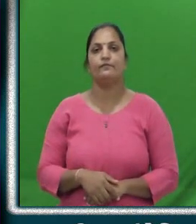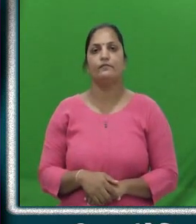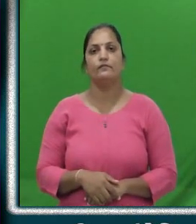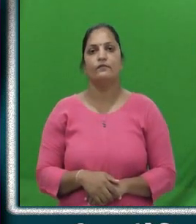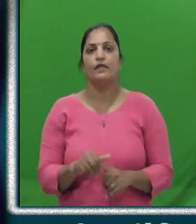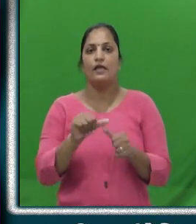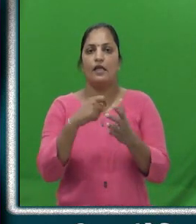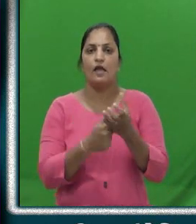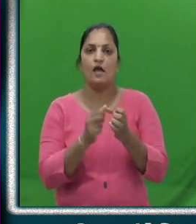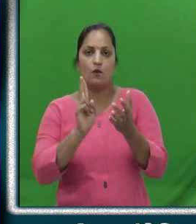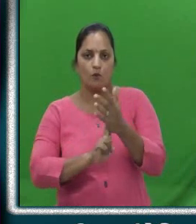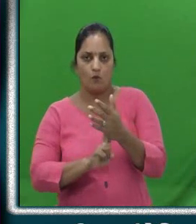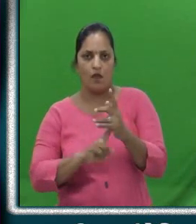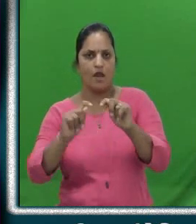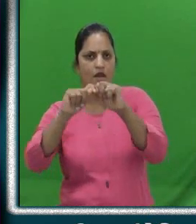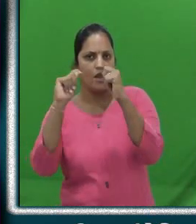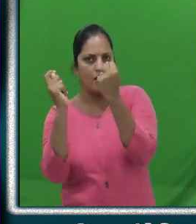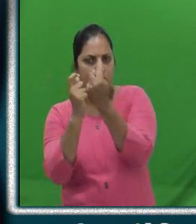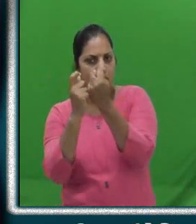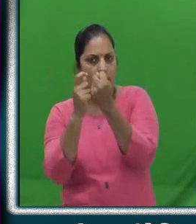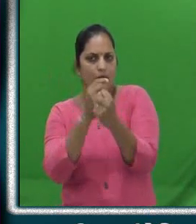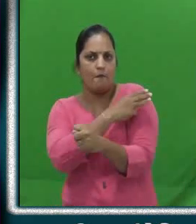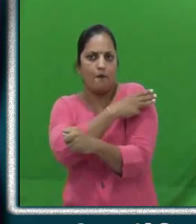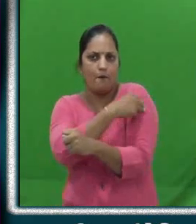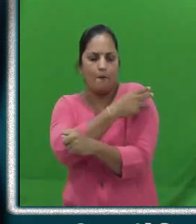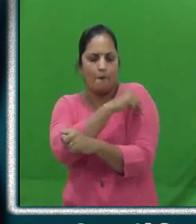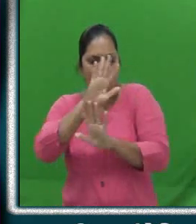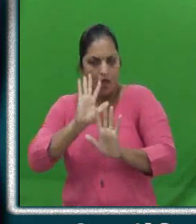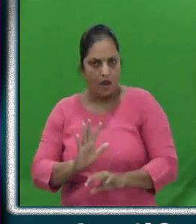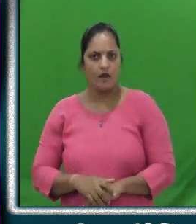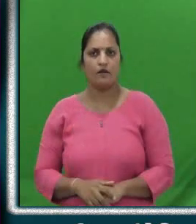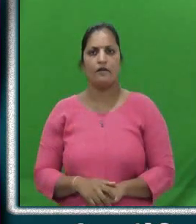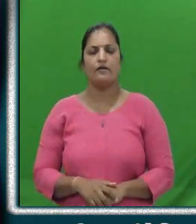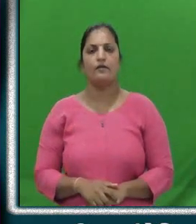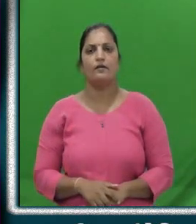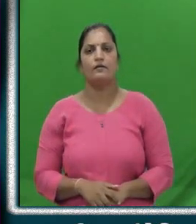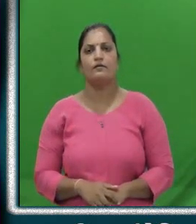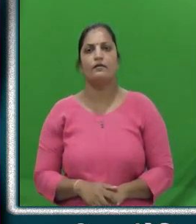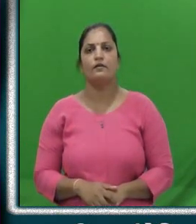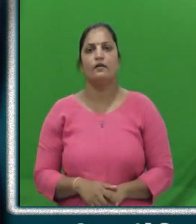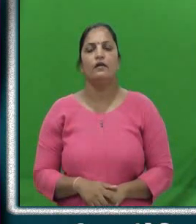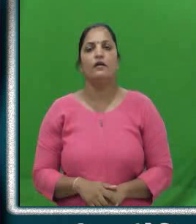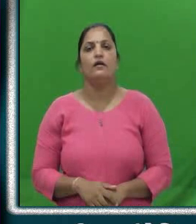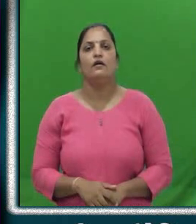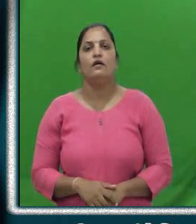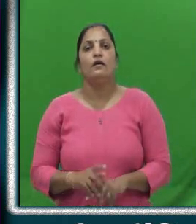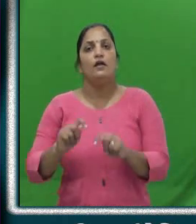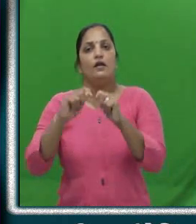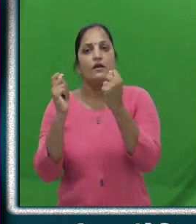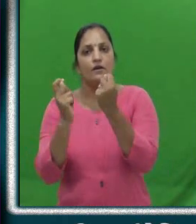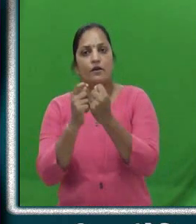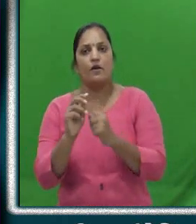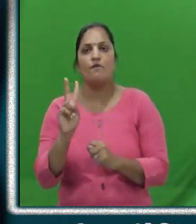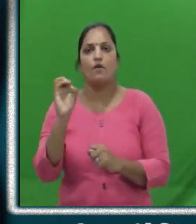आजे अरुण एंड हिज टीम ऑफ वॉलंटियर्स, अरुण अने हिज टीम, टीम एटले